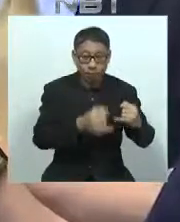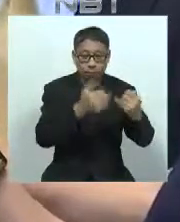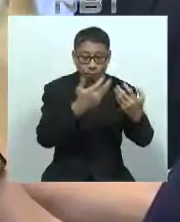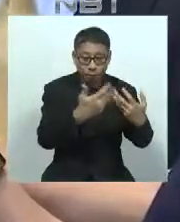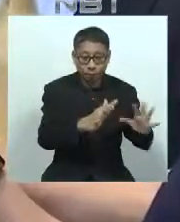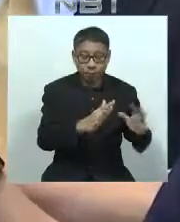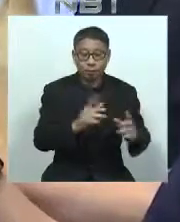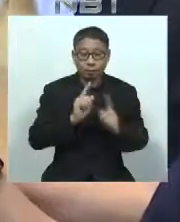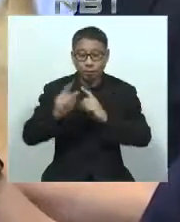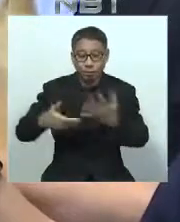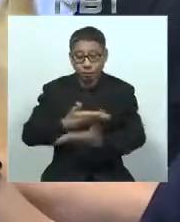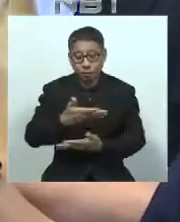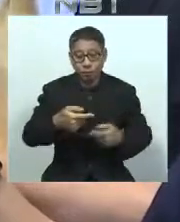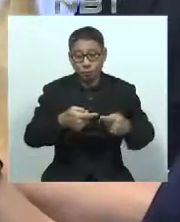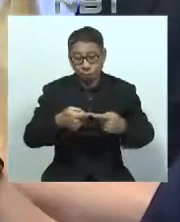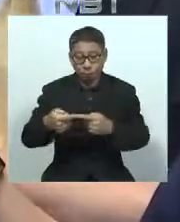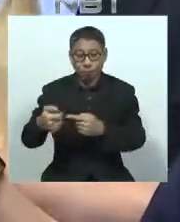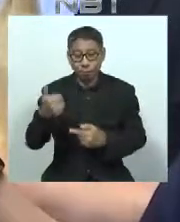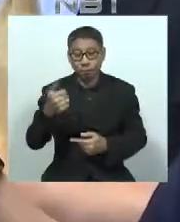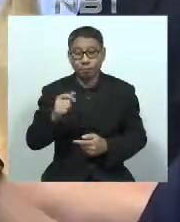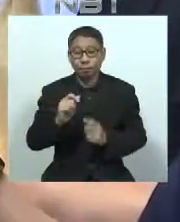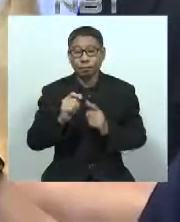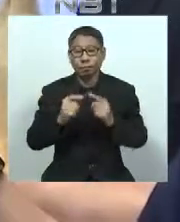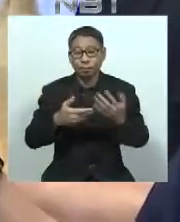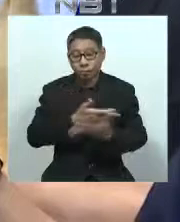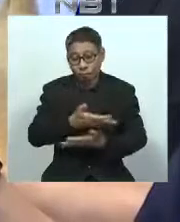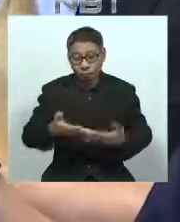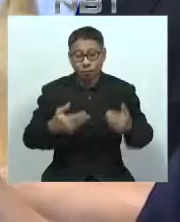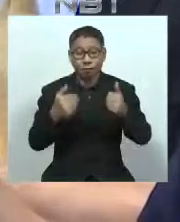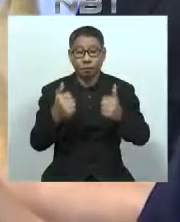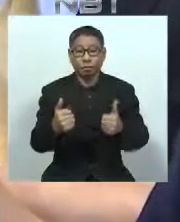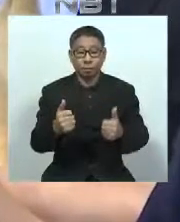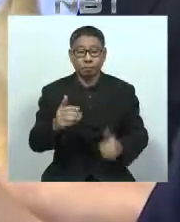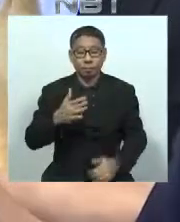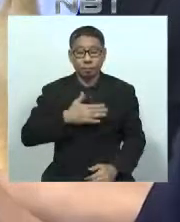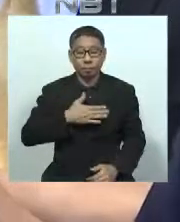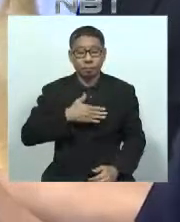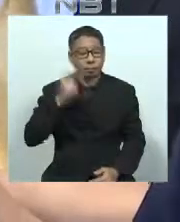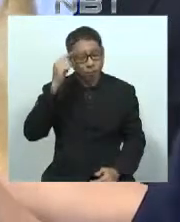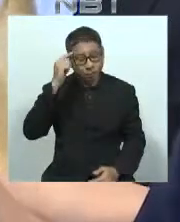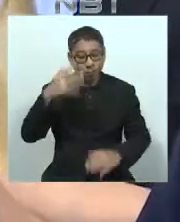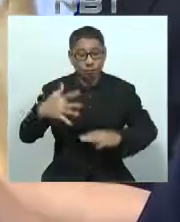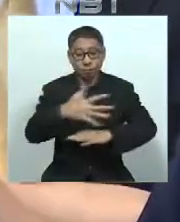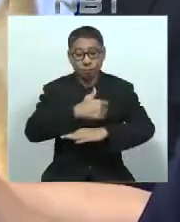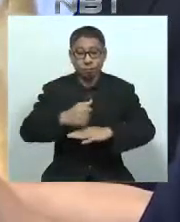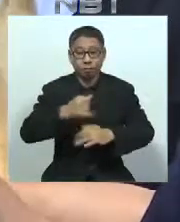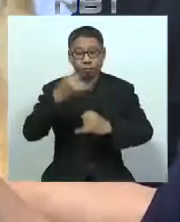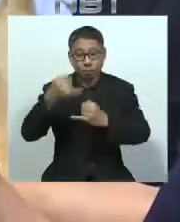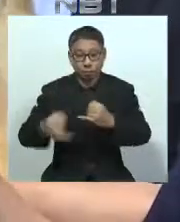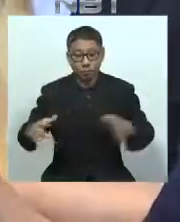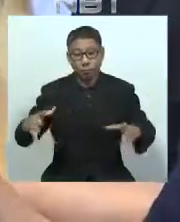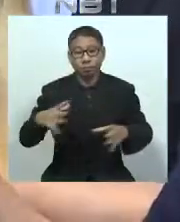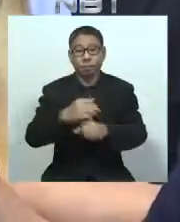ะพูดคุยต่อไม่เป็นไรหรอกครับเรื่องพวกนี้พูดคุยกันได้ผมเชื่อว่าทางการเมืองสุดท้ายก็มีข้อยุติลงตัว